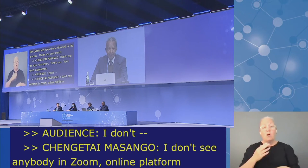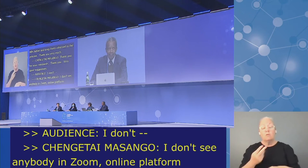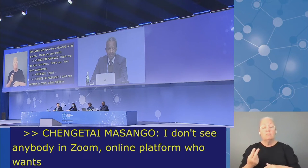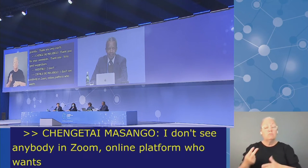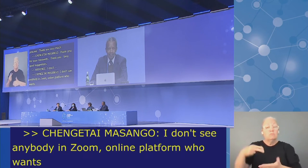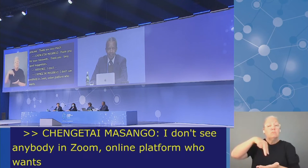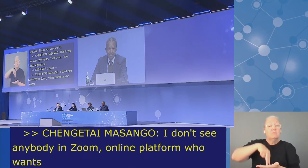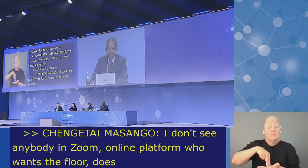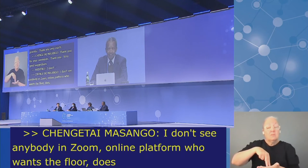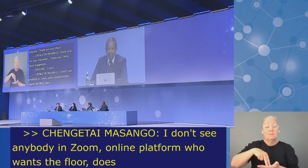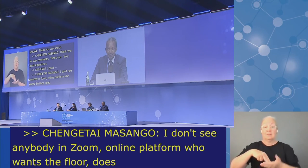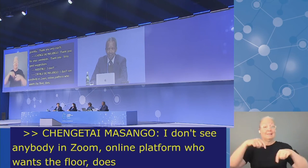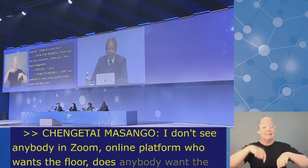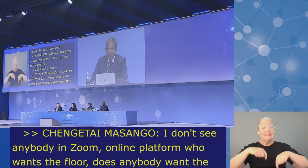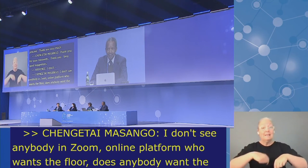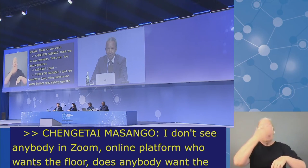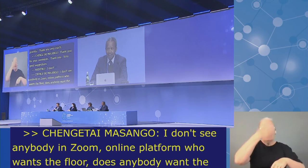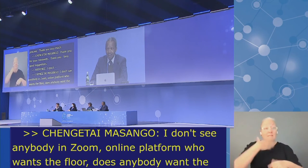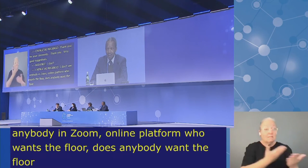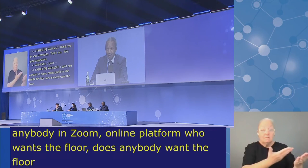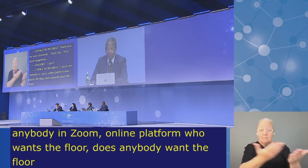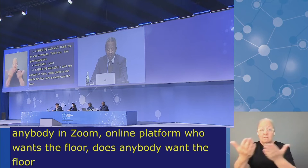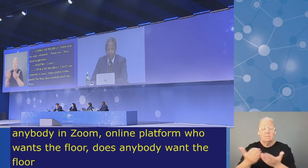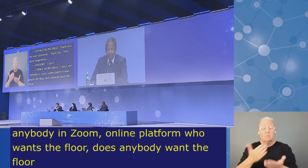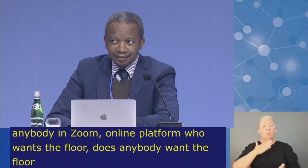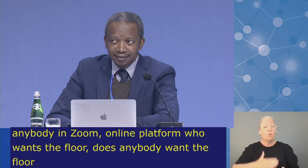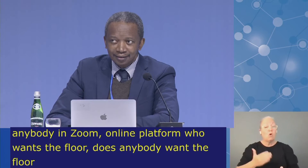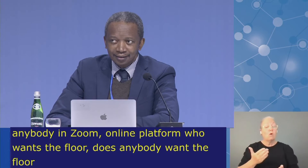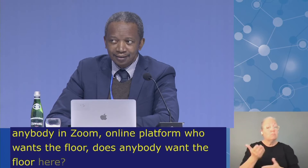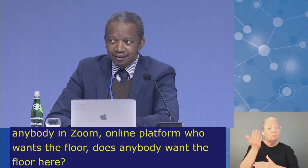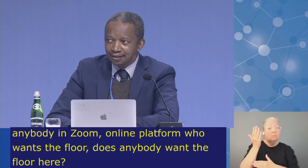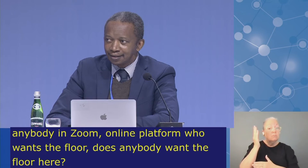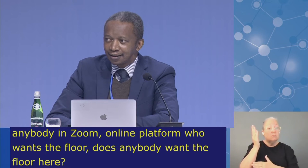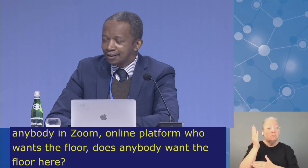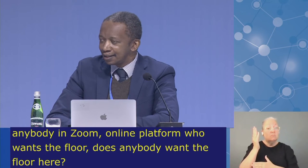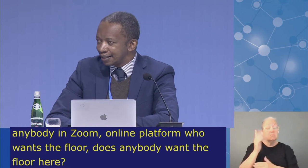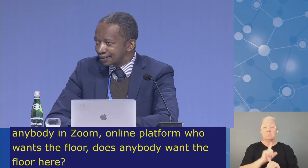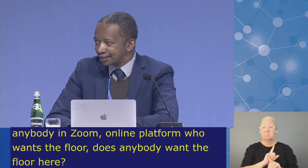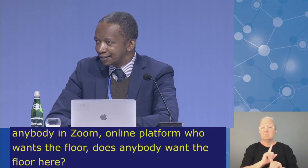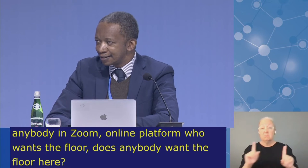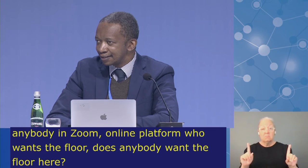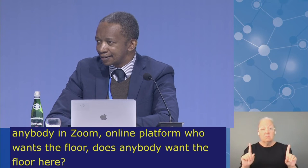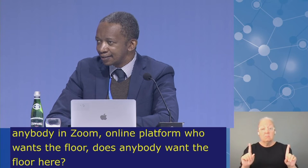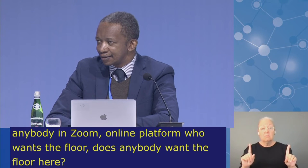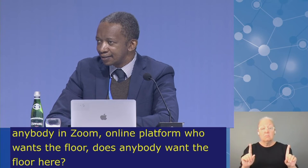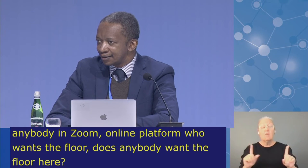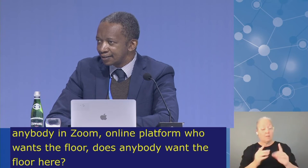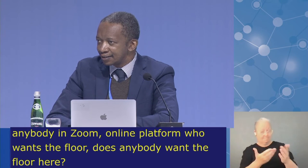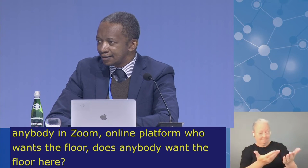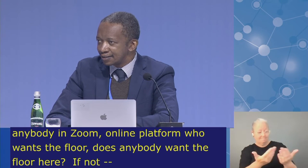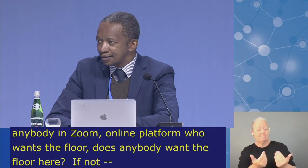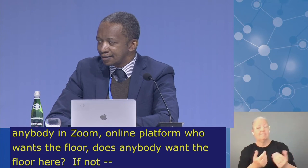Zoom говорил, что они хотят взять слово. Так что давайте посмотрим, есть ли желающие выступить здесь, в